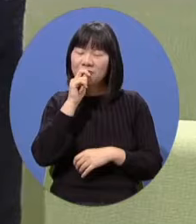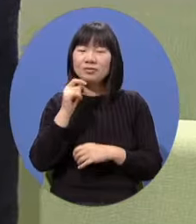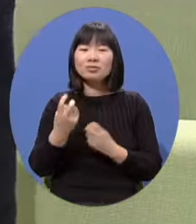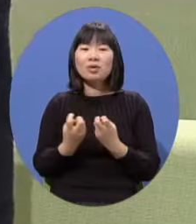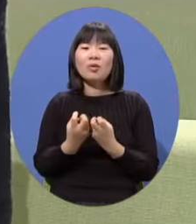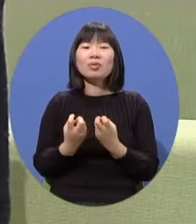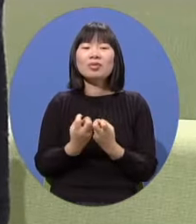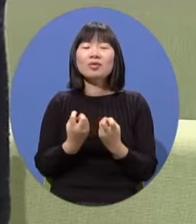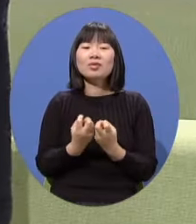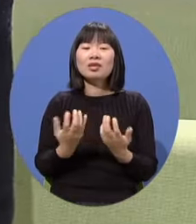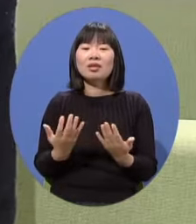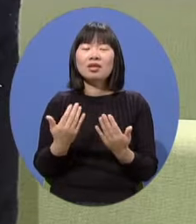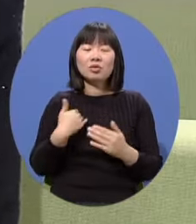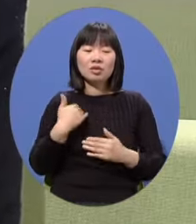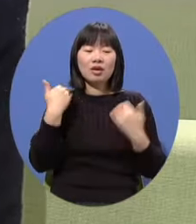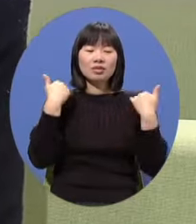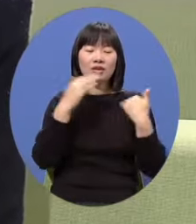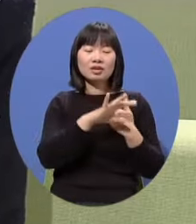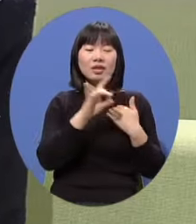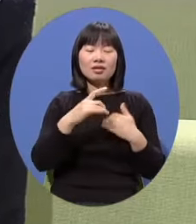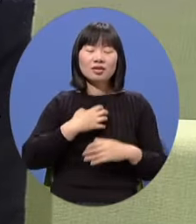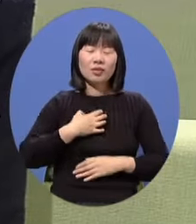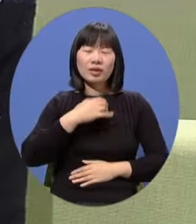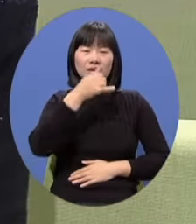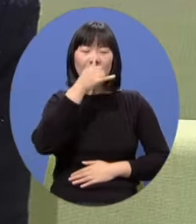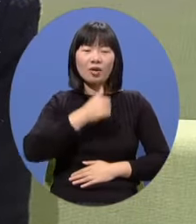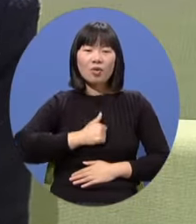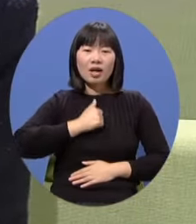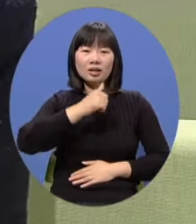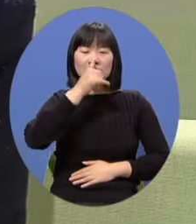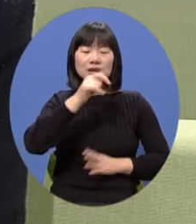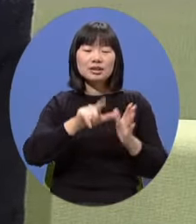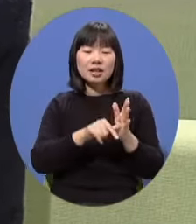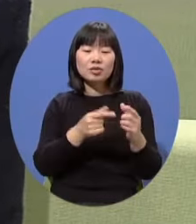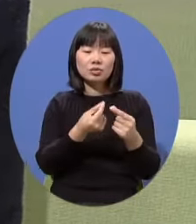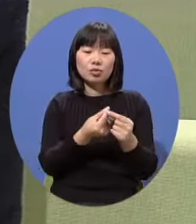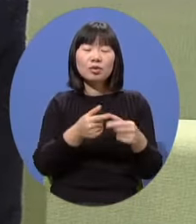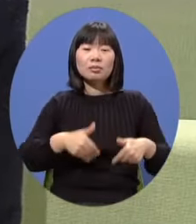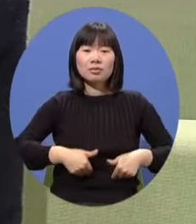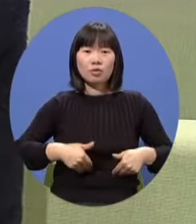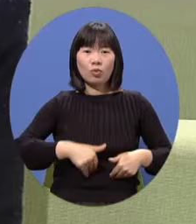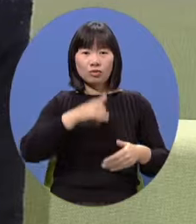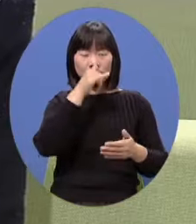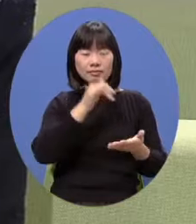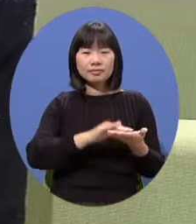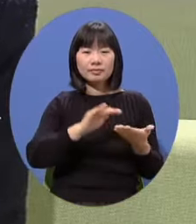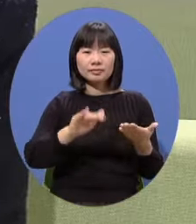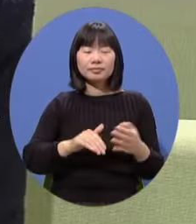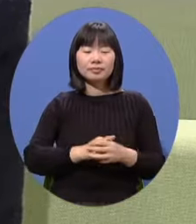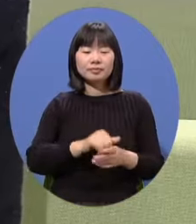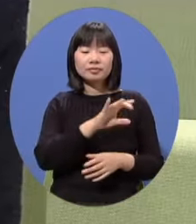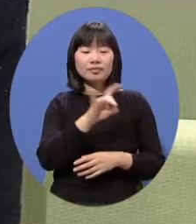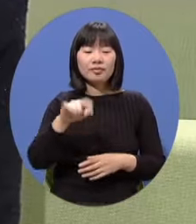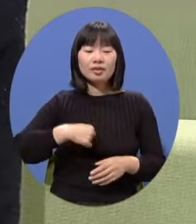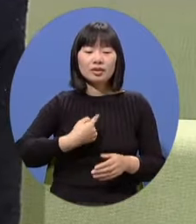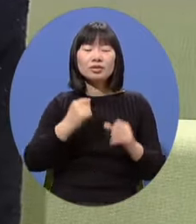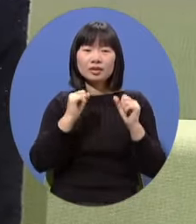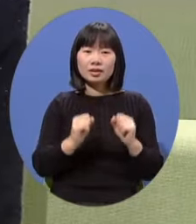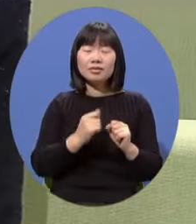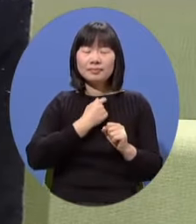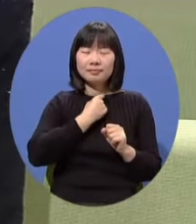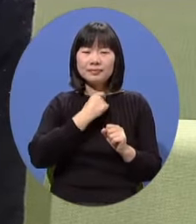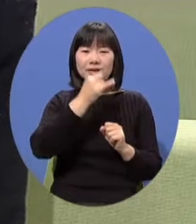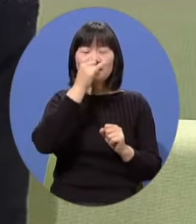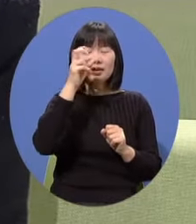경우에도 우리도요 어른들도 가끔 속상하고 화가 나면 시간이 조금 필요해요. 맞아요. 가끔 혼자 있고 싶을 때도